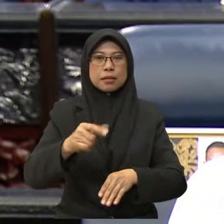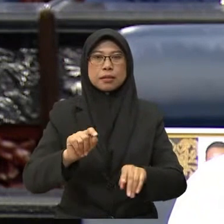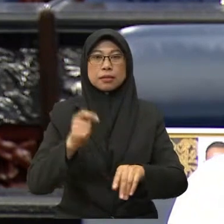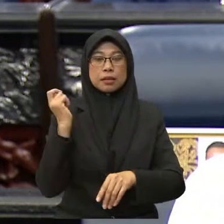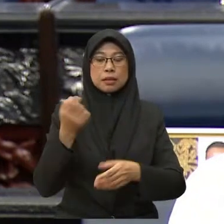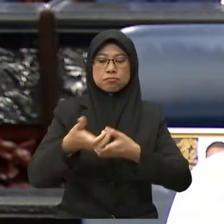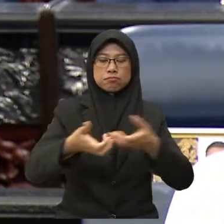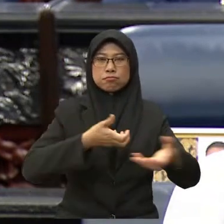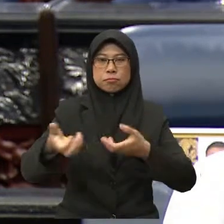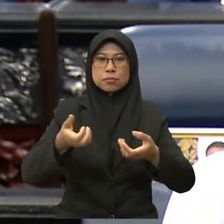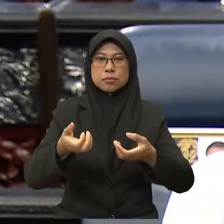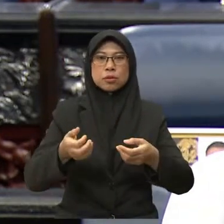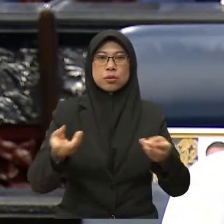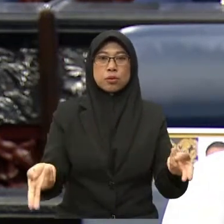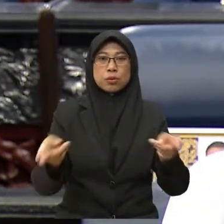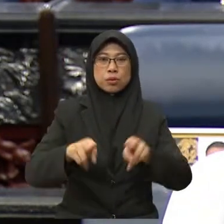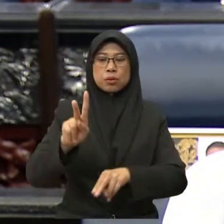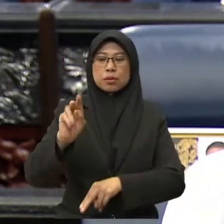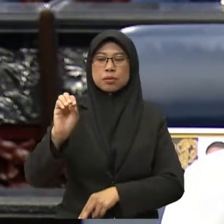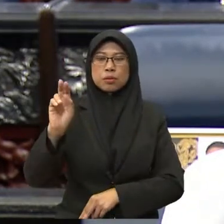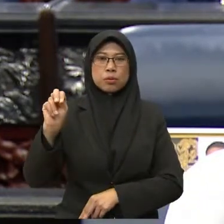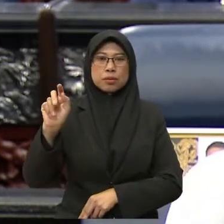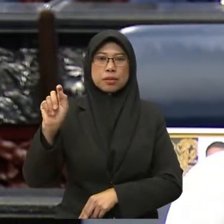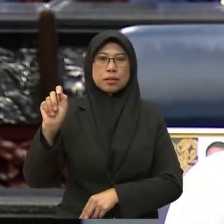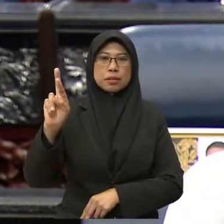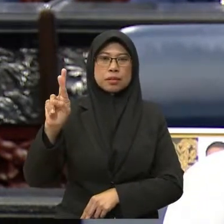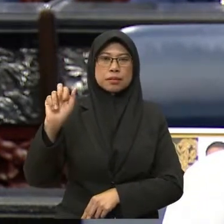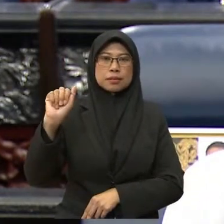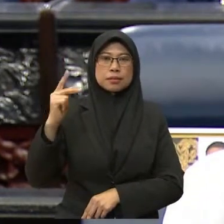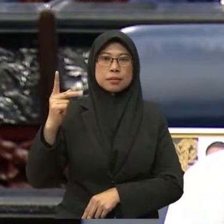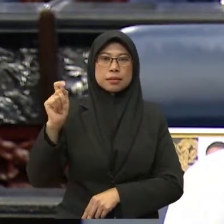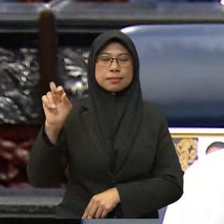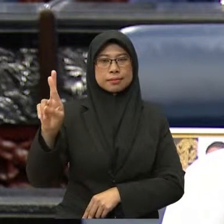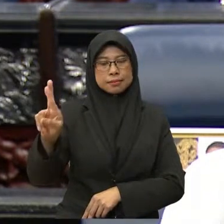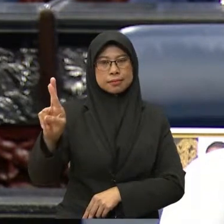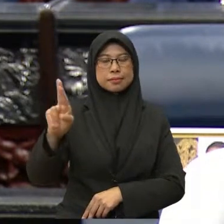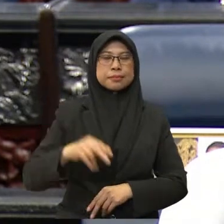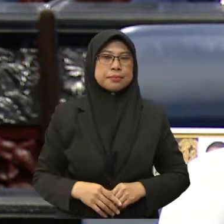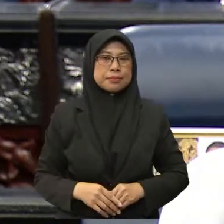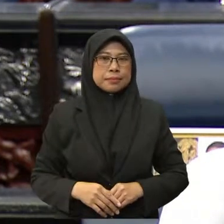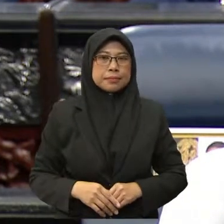untuk kontraktor-kontraktor. Yang ini limpahan dalam pembinaan. Untuk pengetahuan Yang Berhormat,